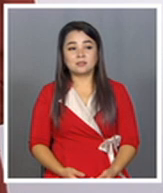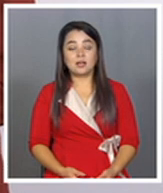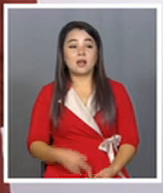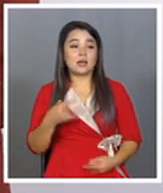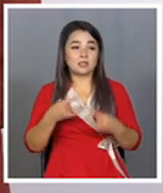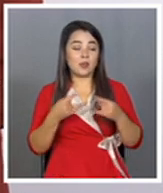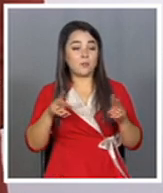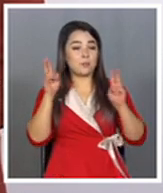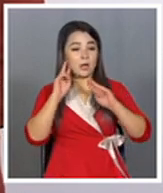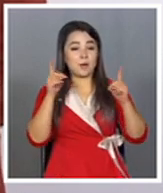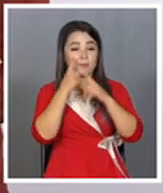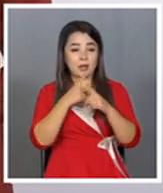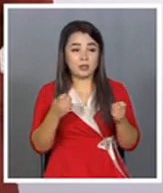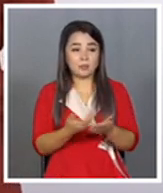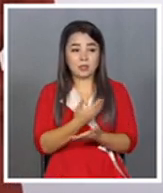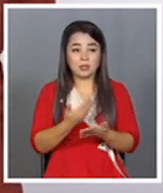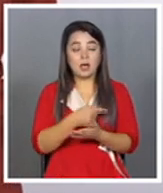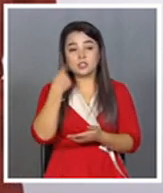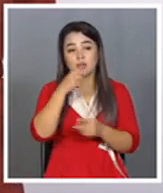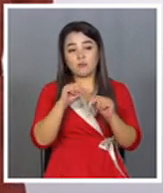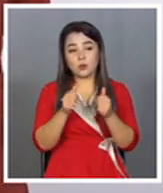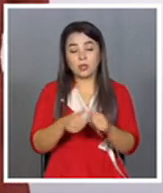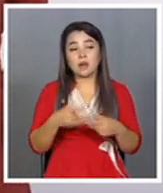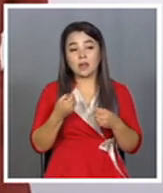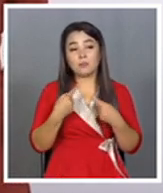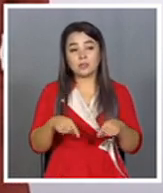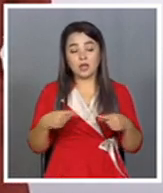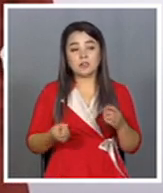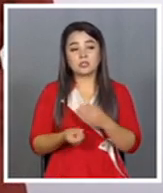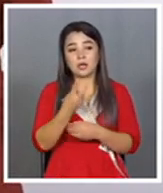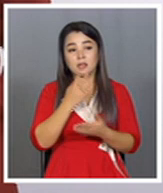Экранға белгісіз мәліметтер, символдар тағы басқа шығады.